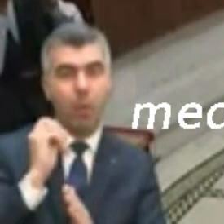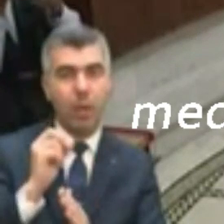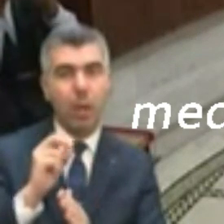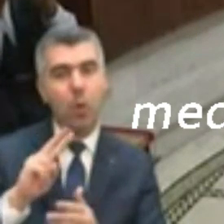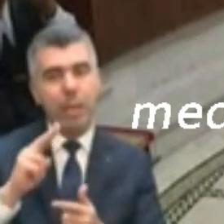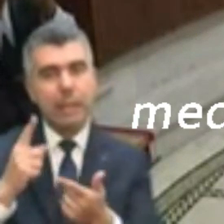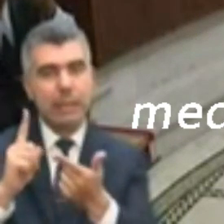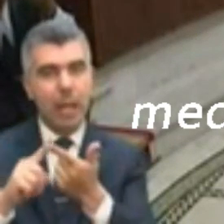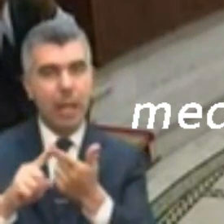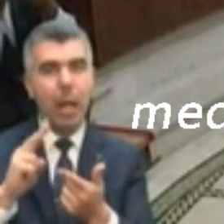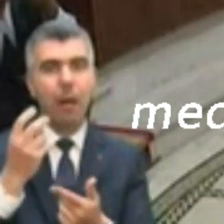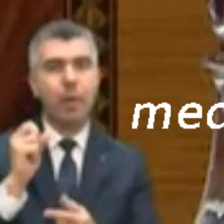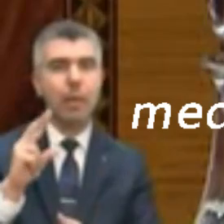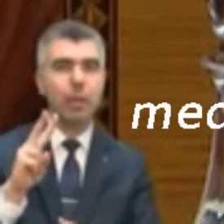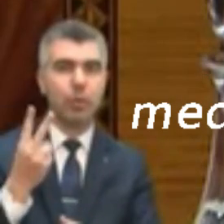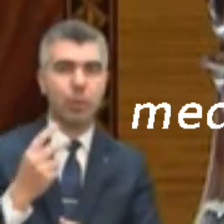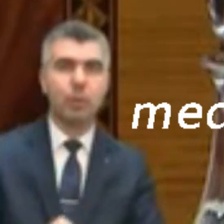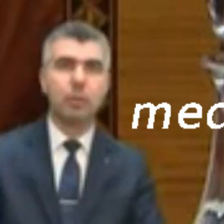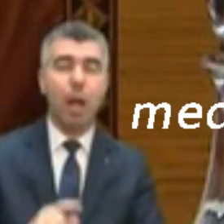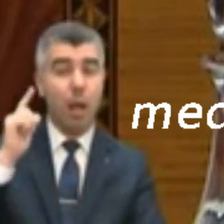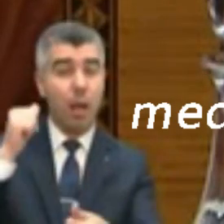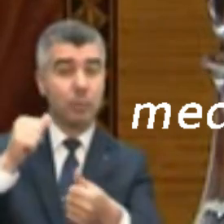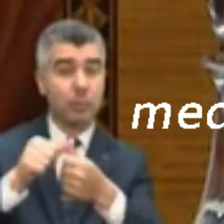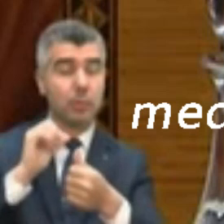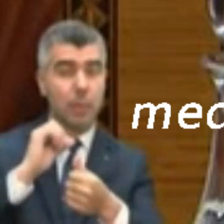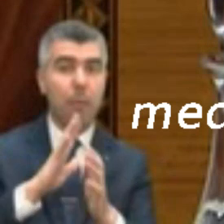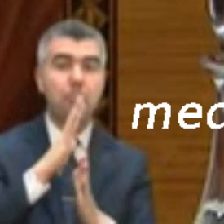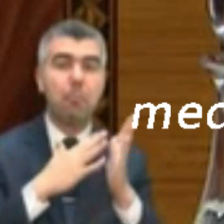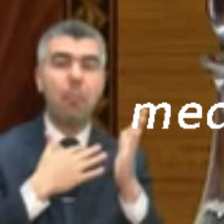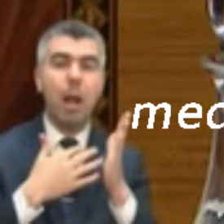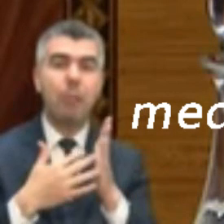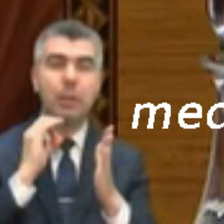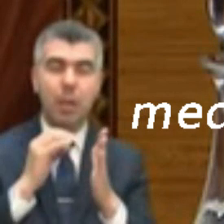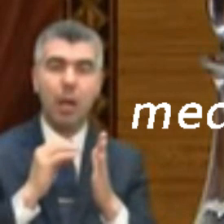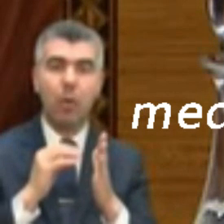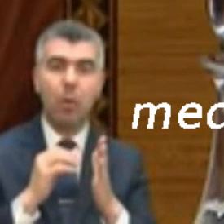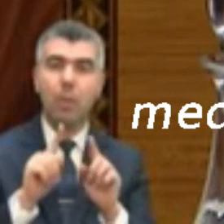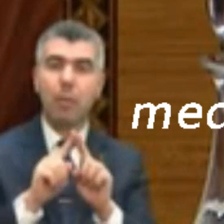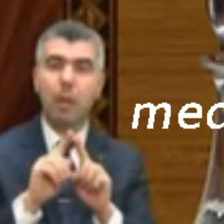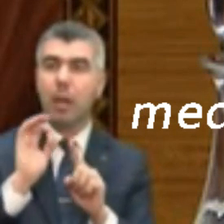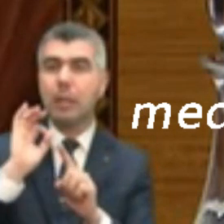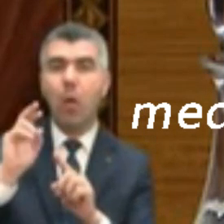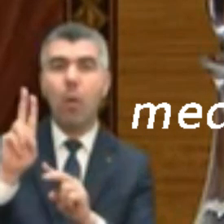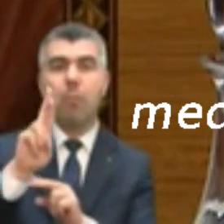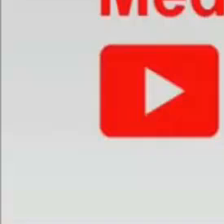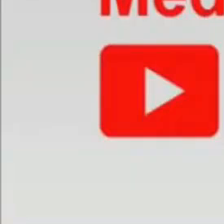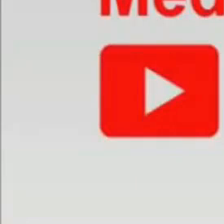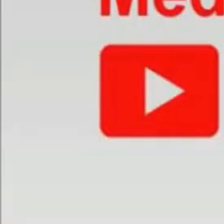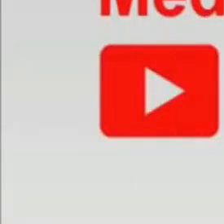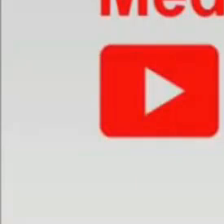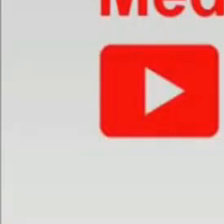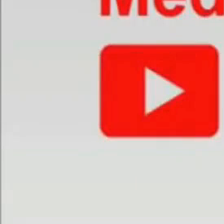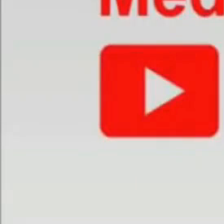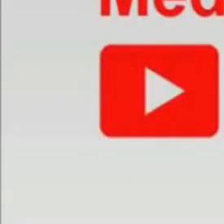2023. بغيت نذكر أن برنامج فرصة جاء تنفيذا للتوجيهات الملكية السامية المتعلقة. لا